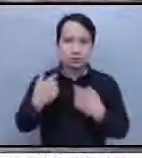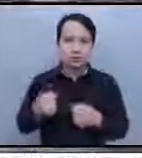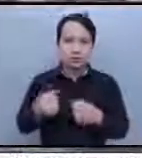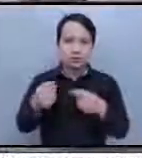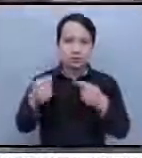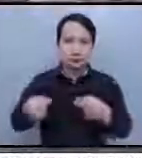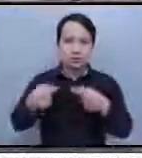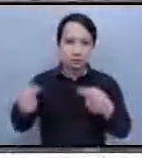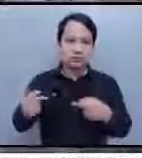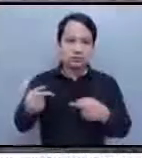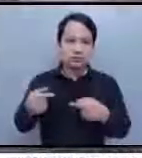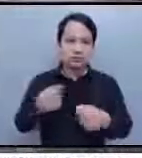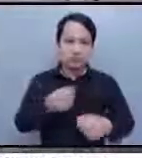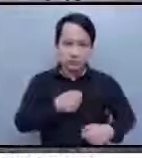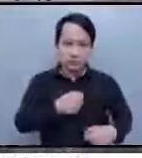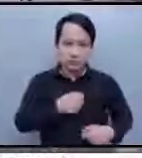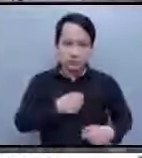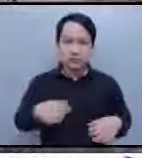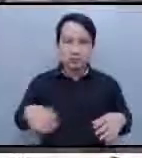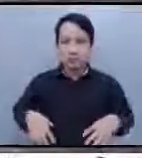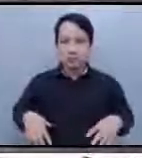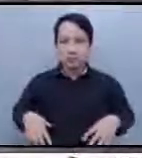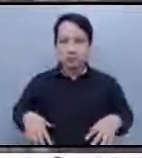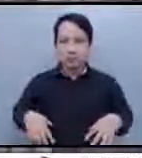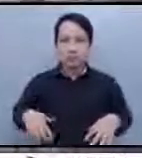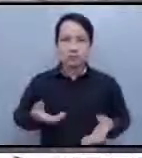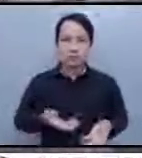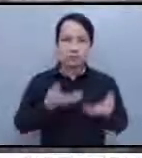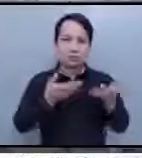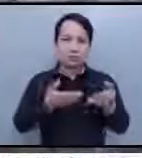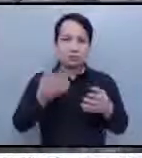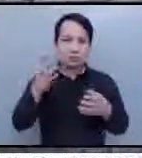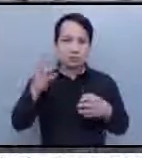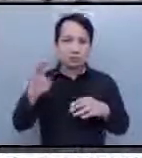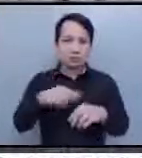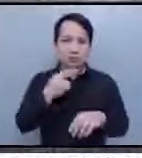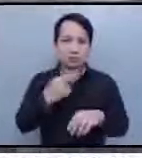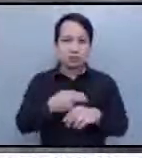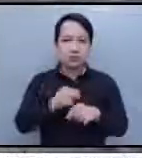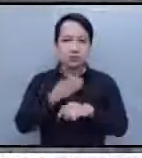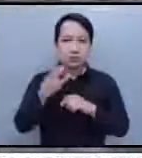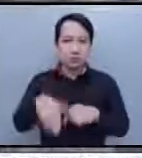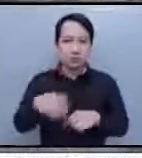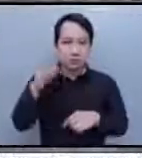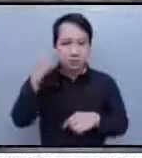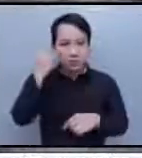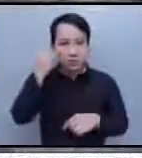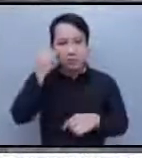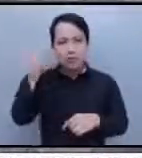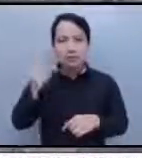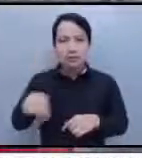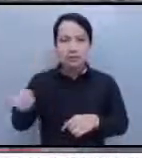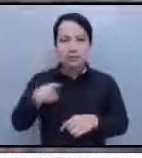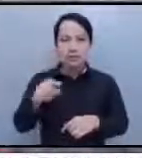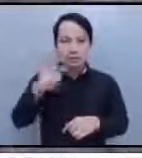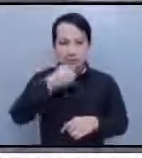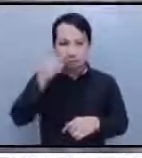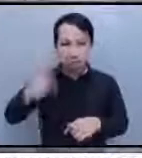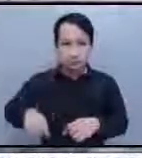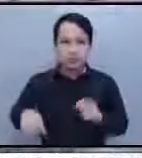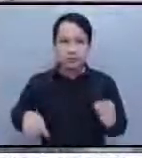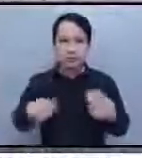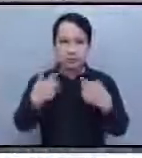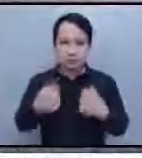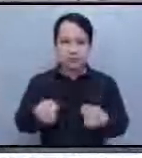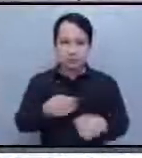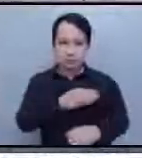Ukraine laban sa Russian forces. Pinuri naman ni White House National Security Advisor Jake Sullivan ang mga Ukrainian dahil sa lakas ng loob